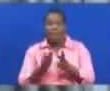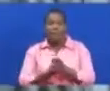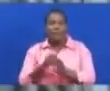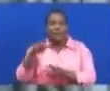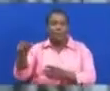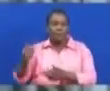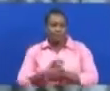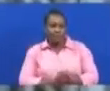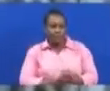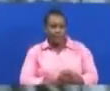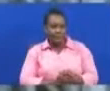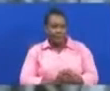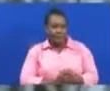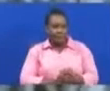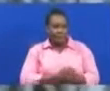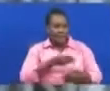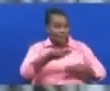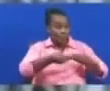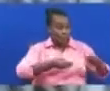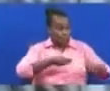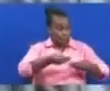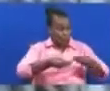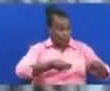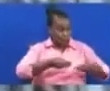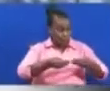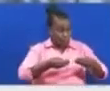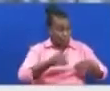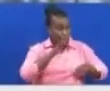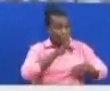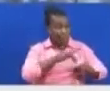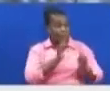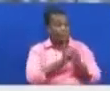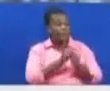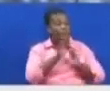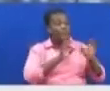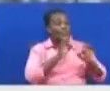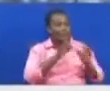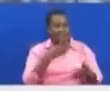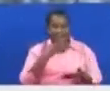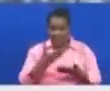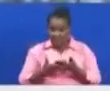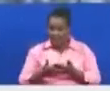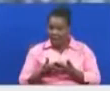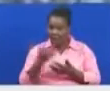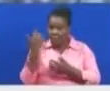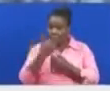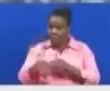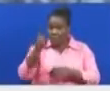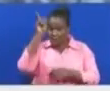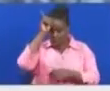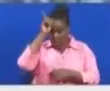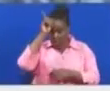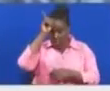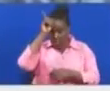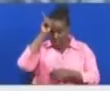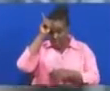kwenye mawasiliano. Tunapozungumzia, unaweza ukauza ng'ombe ukazipandisha kwenye lori, mtu akakulipa kwa njia ya simu badala ya